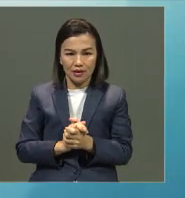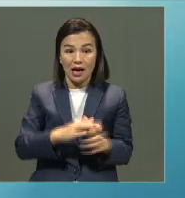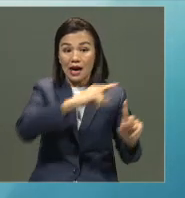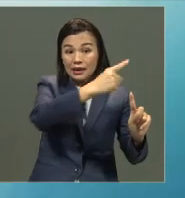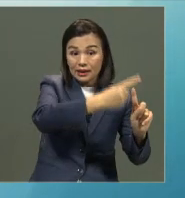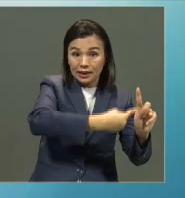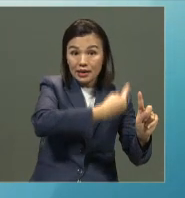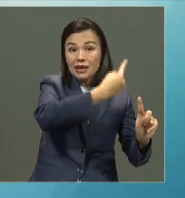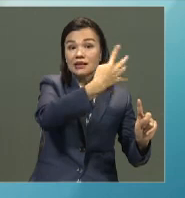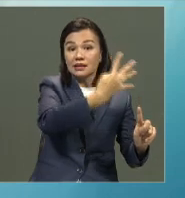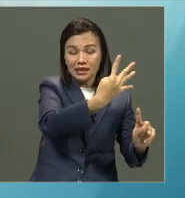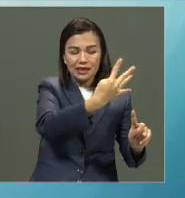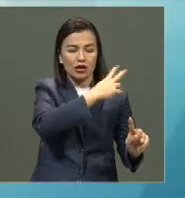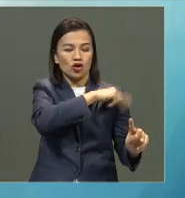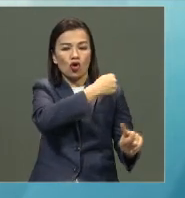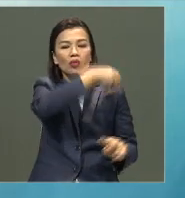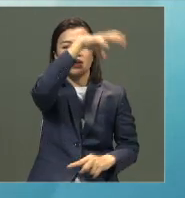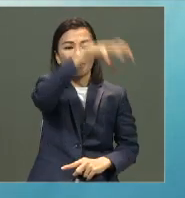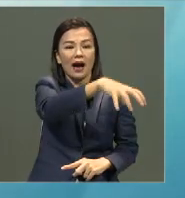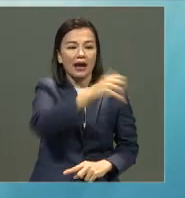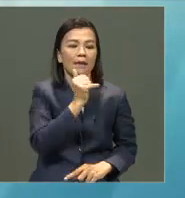ลงไปเนี่ยย้อนกลับไปเข้าไปโรงพยาบาลตั้งแต่สิ้นเดือนเมษายนที่1นะครับไปรับยาเคมีบำบัดแล้วก็ไปทำ